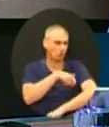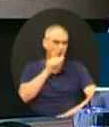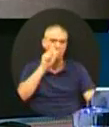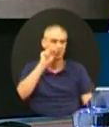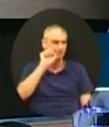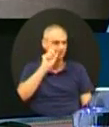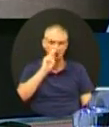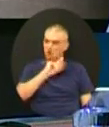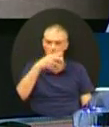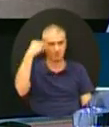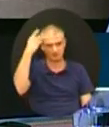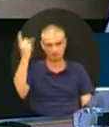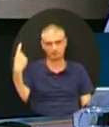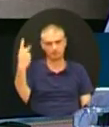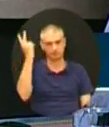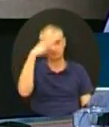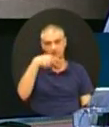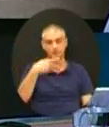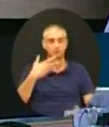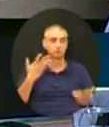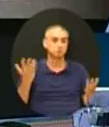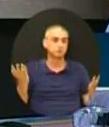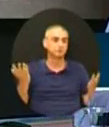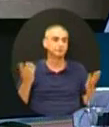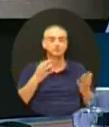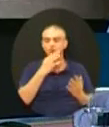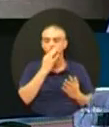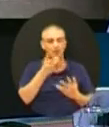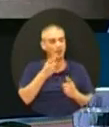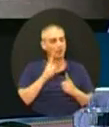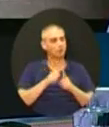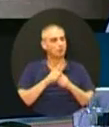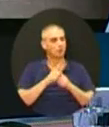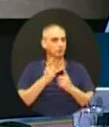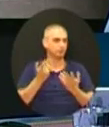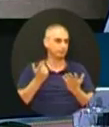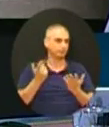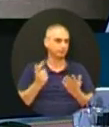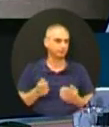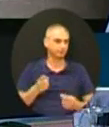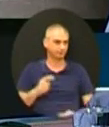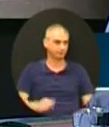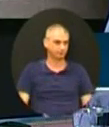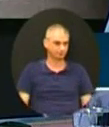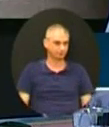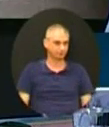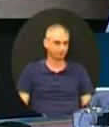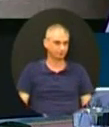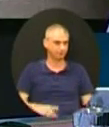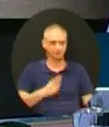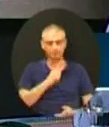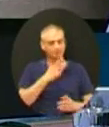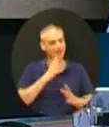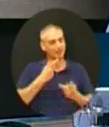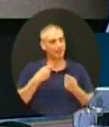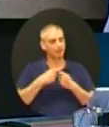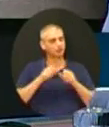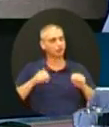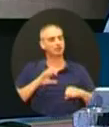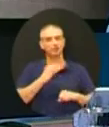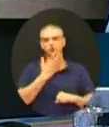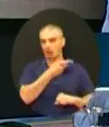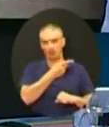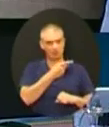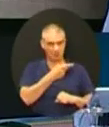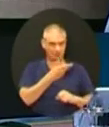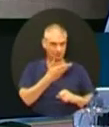מבחינת הפלסטינים, גם הם מבינים ששאלת האקרדיטציה הישראלית באשר לירושלים לא תיבחן על ידי תת